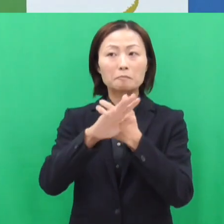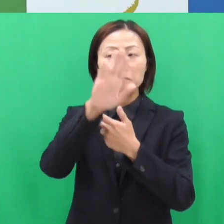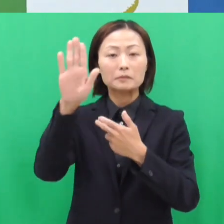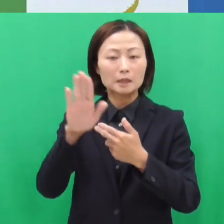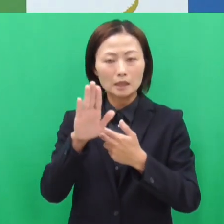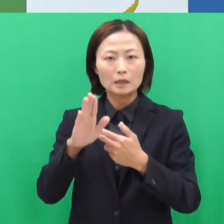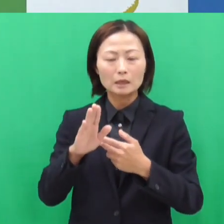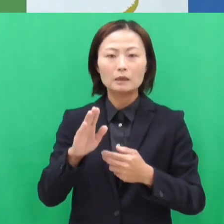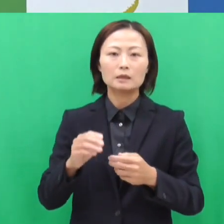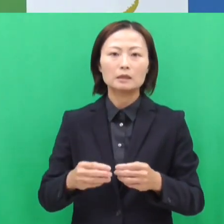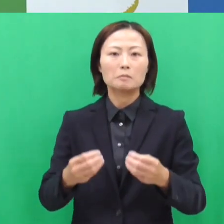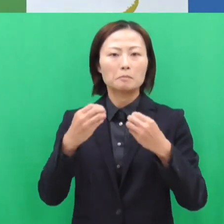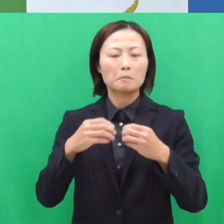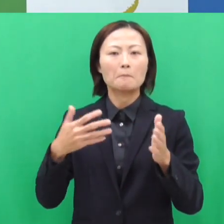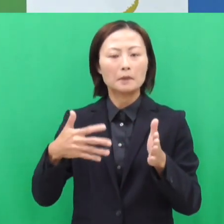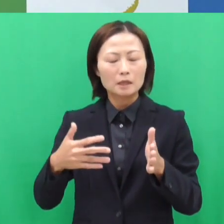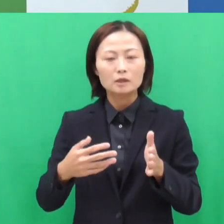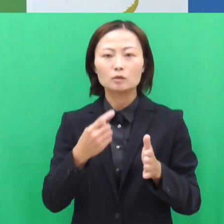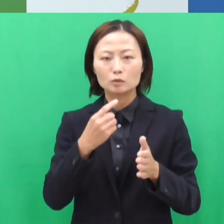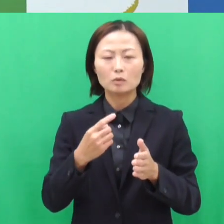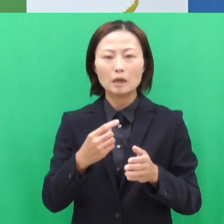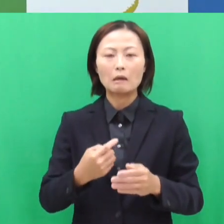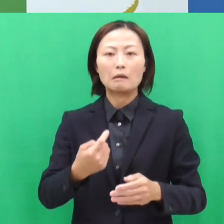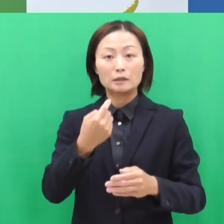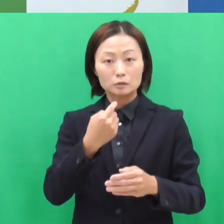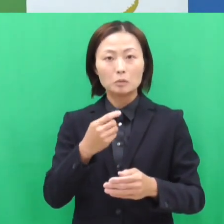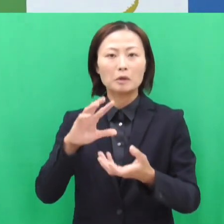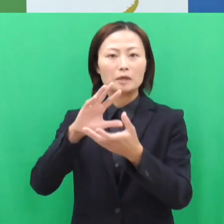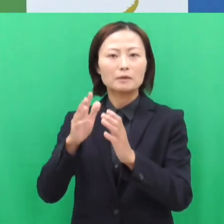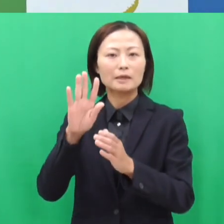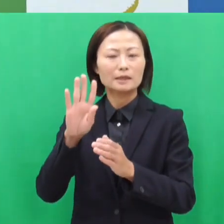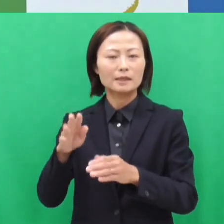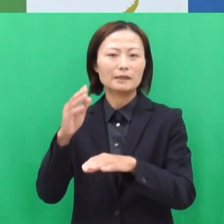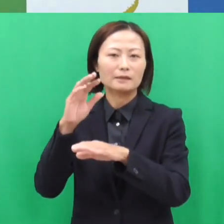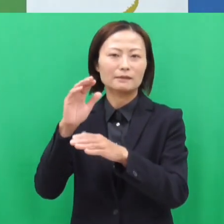県知りでありますままなんです